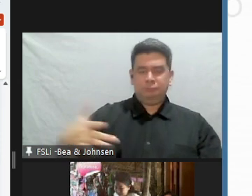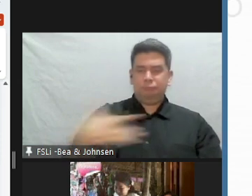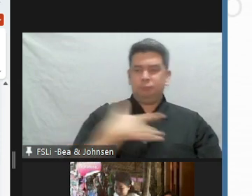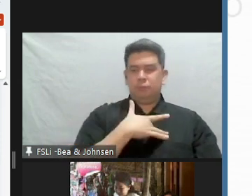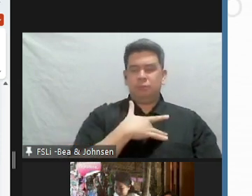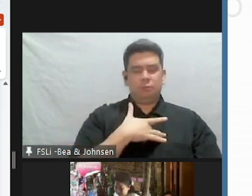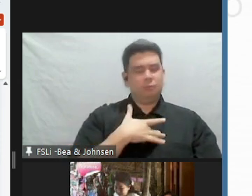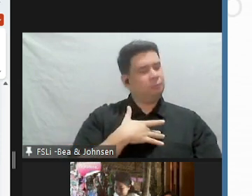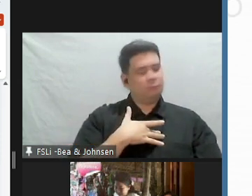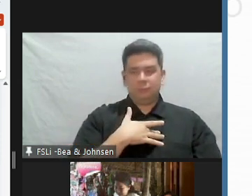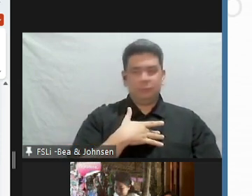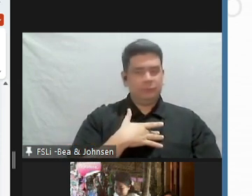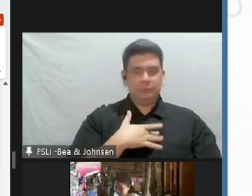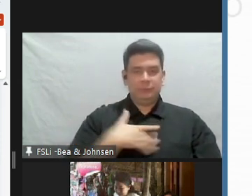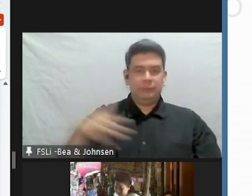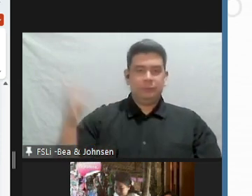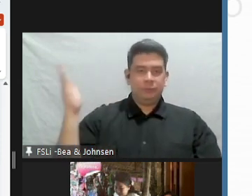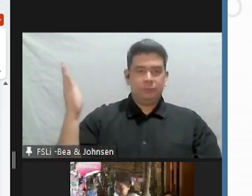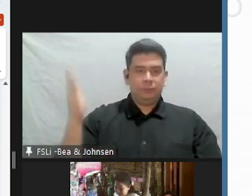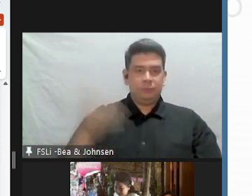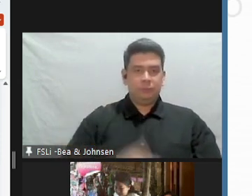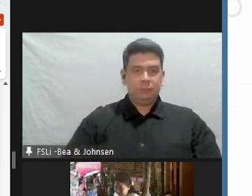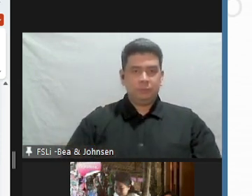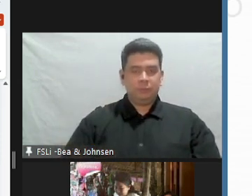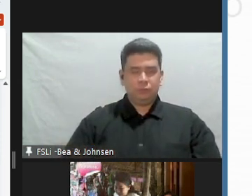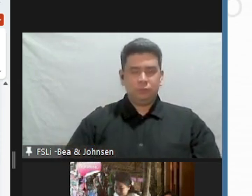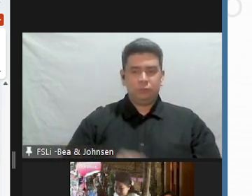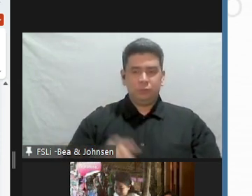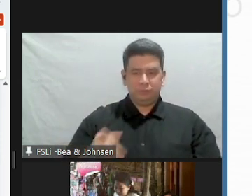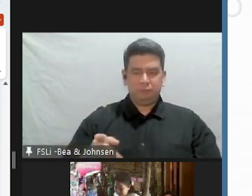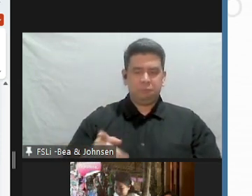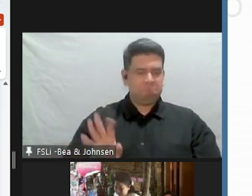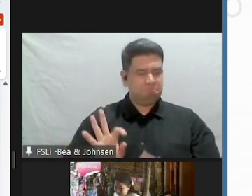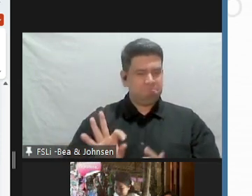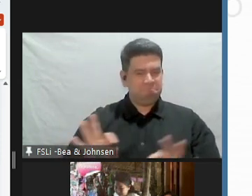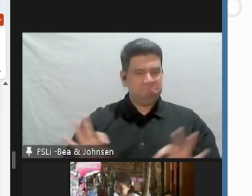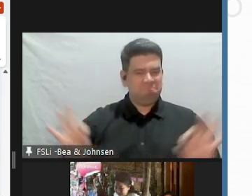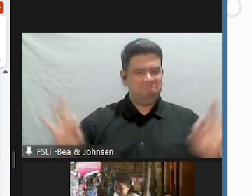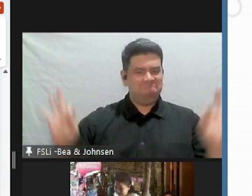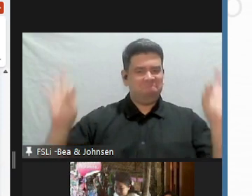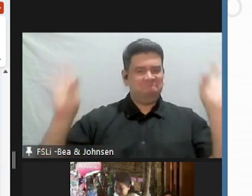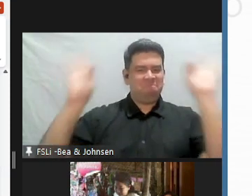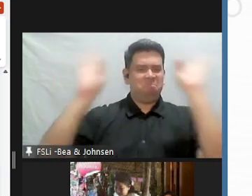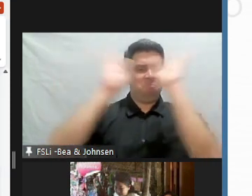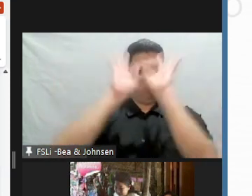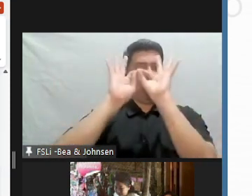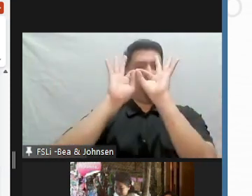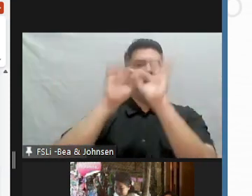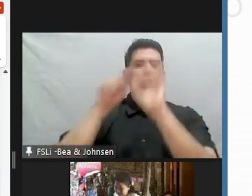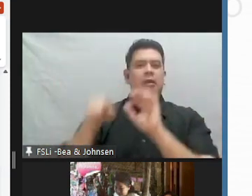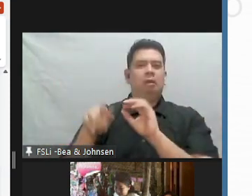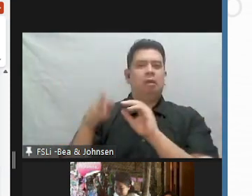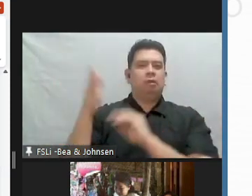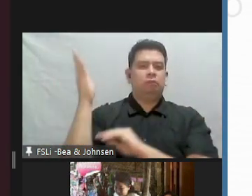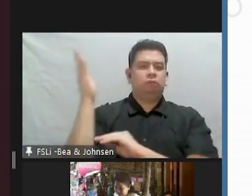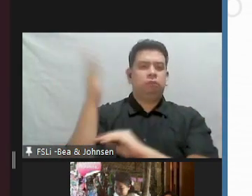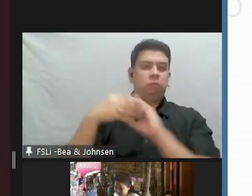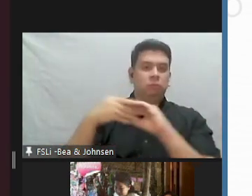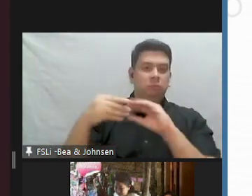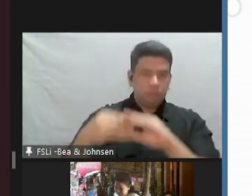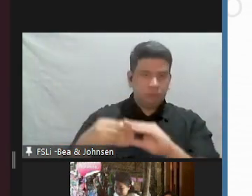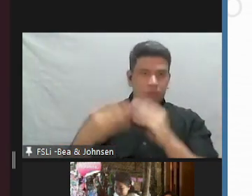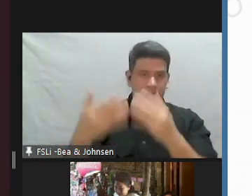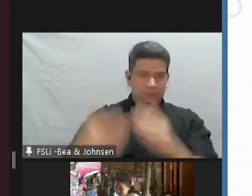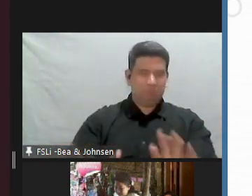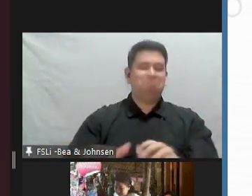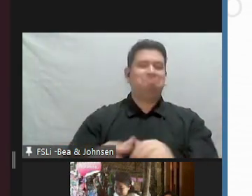ano? Parang sinabi na niya yung pinakamahalagang ideya na ating pag-uusapan. So, gusto ko